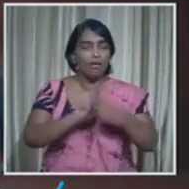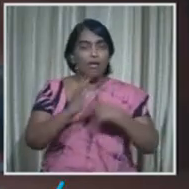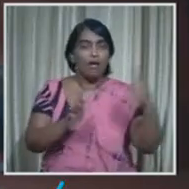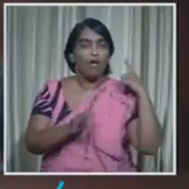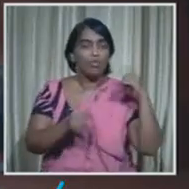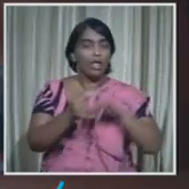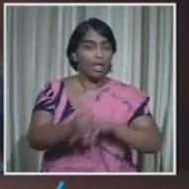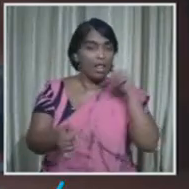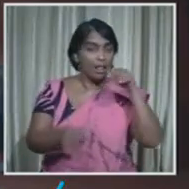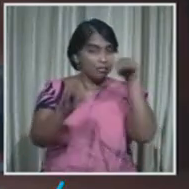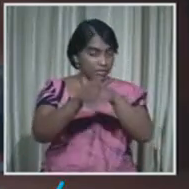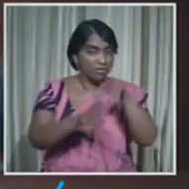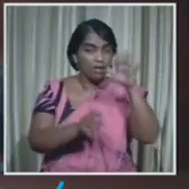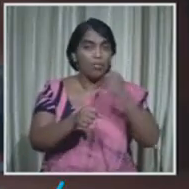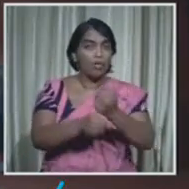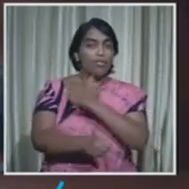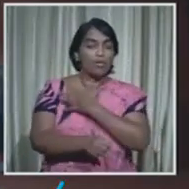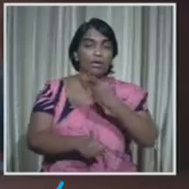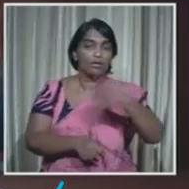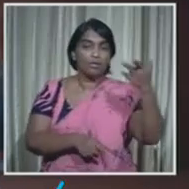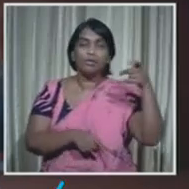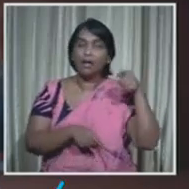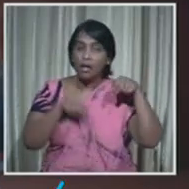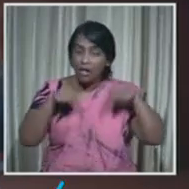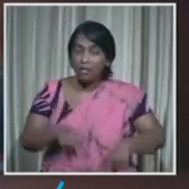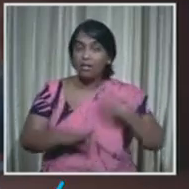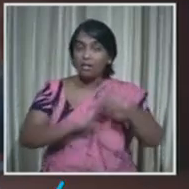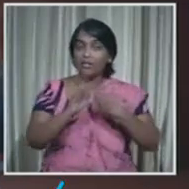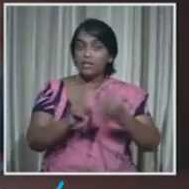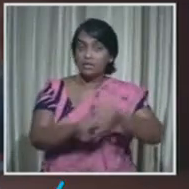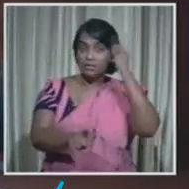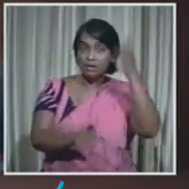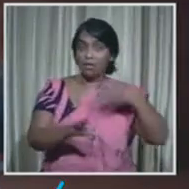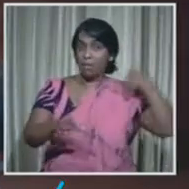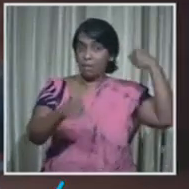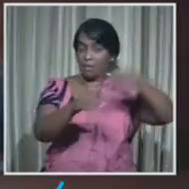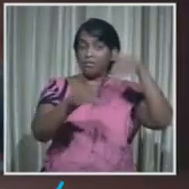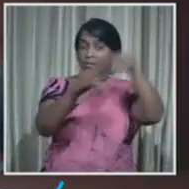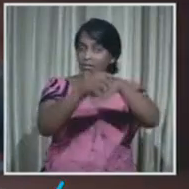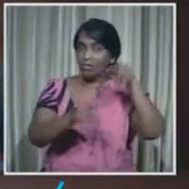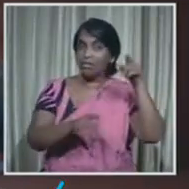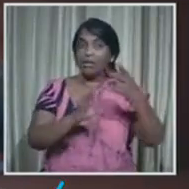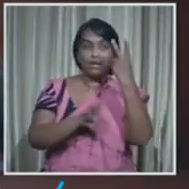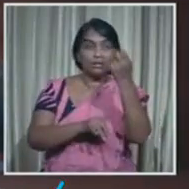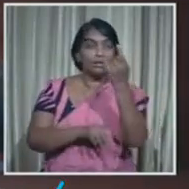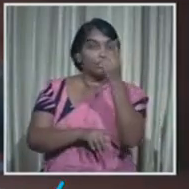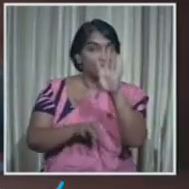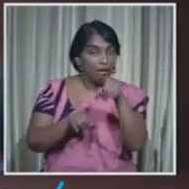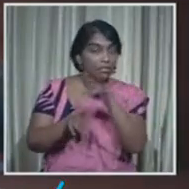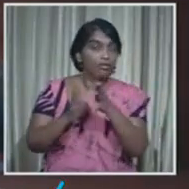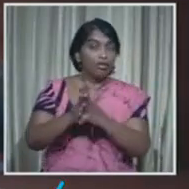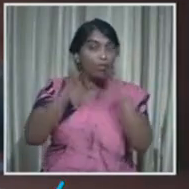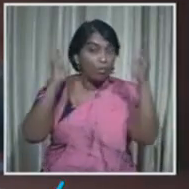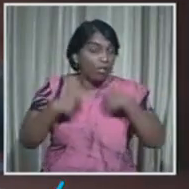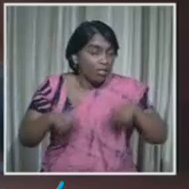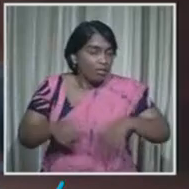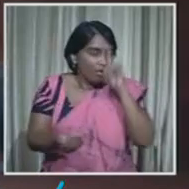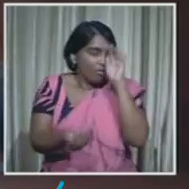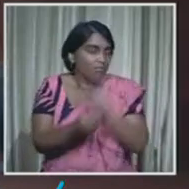මර හැටියට ඉරපු ගෝඨාභය රාජපක්ෂ අද අපේ රටේ මහපුතු ඔබ වුණා 2014 ට වඩා වැඩියෙන් අපි ආරක්ෂාව ගැන